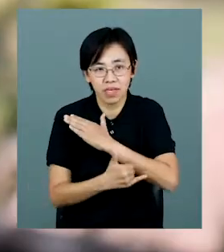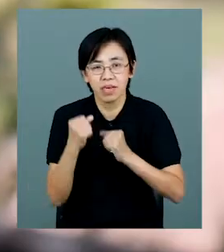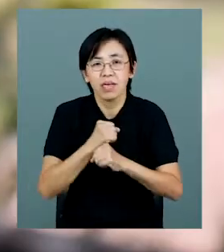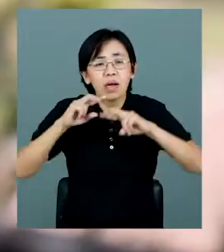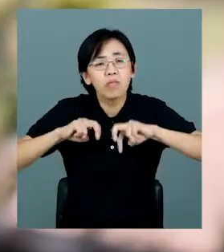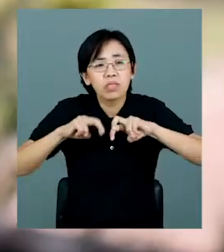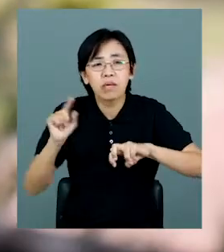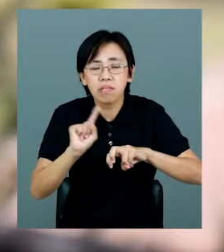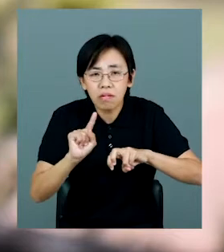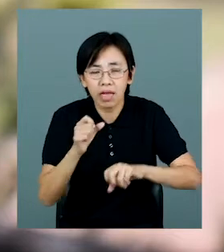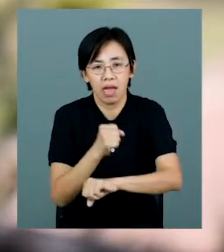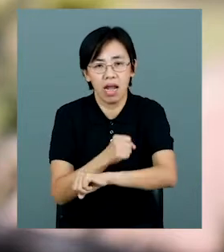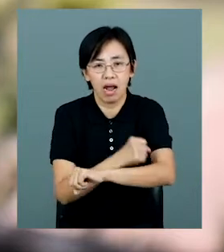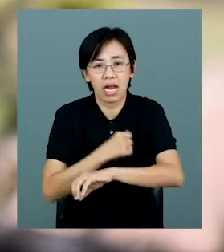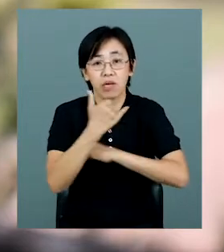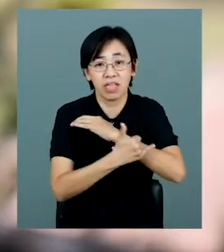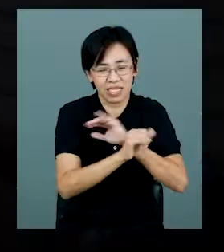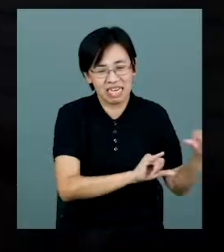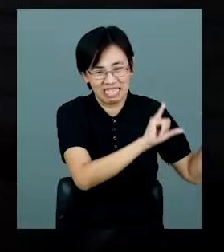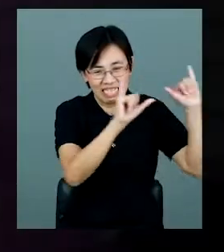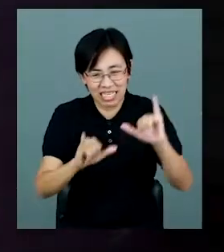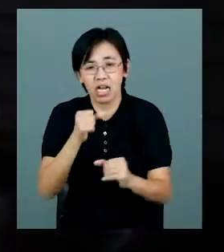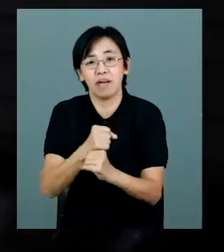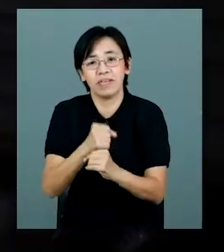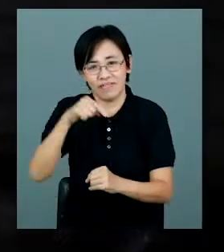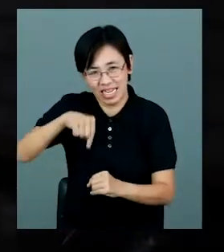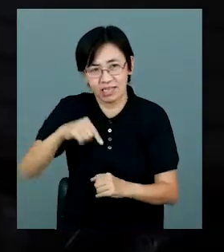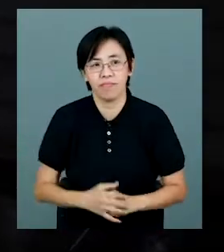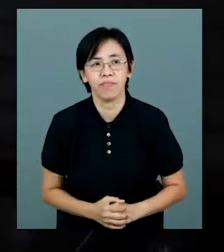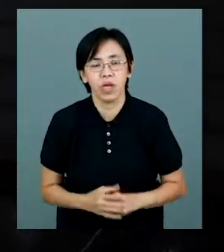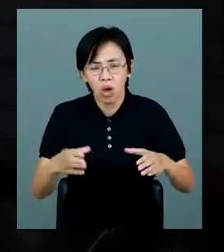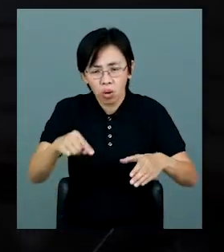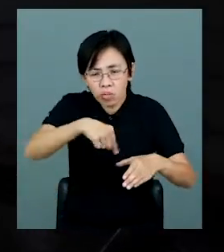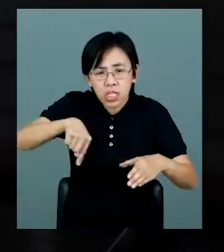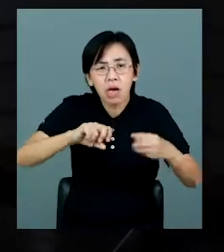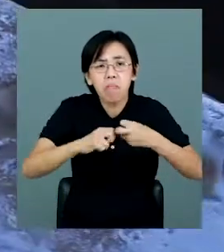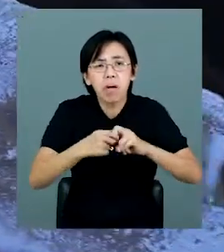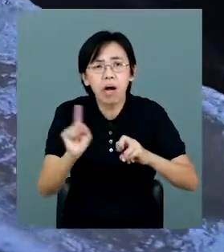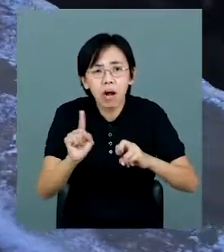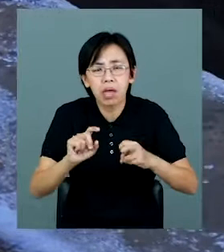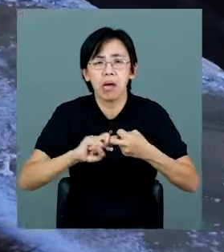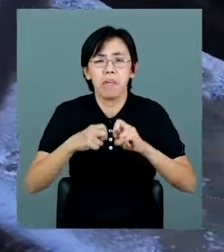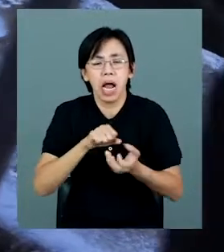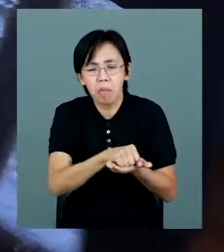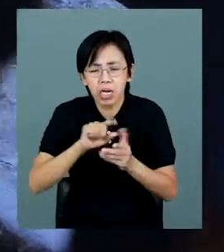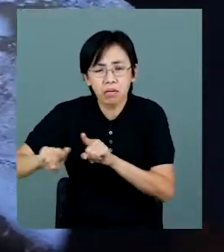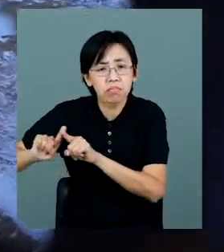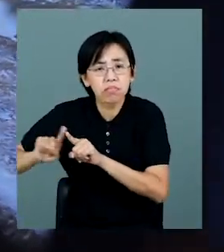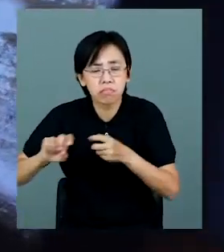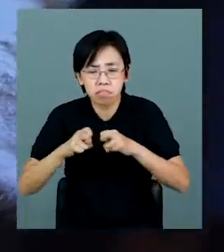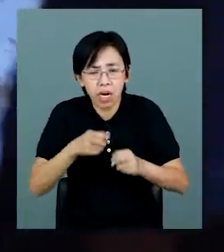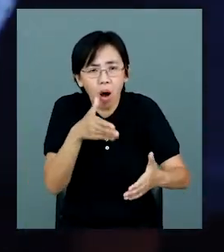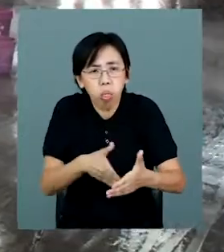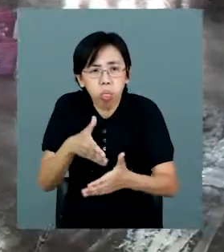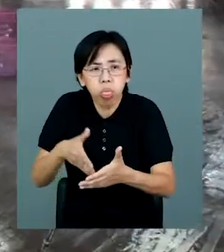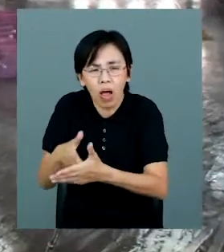งานวิจัยเกี่ยวกับเรื่องแรงงานข้ามชาติซึ่งกลุ่มนี้ก็มักจะมีปัญหาเรื่องของการเข้าถึงบริการอยู่แล้วโด